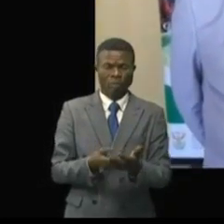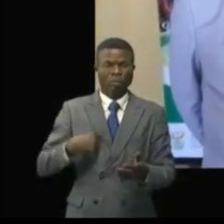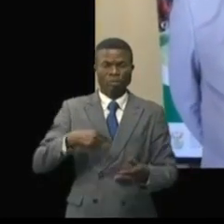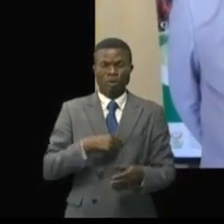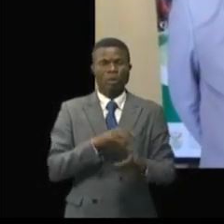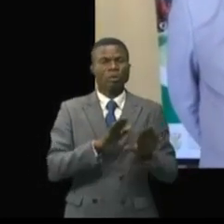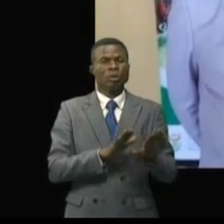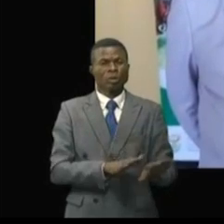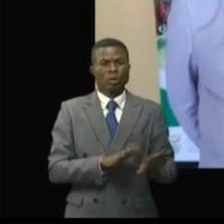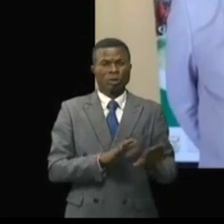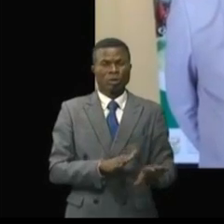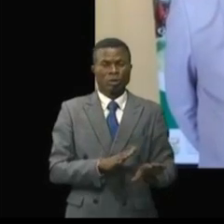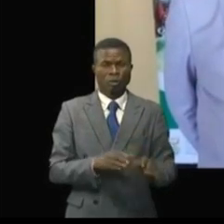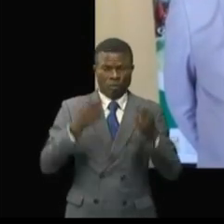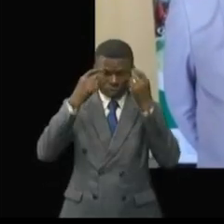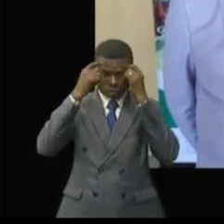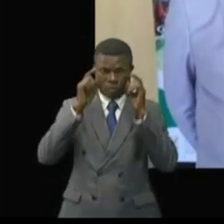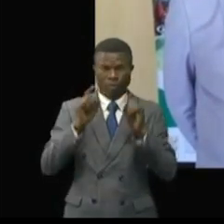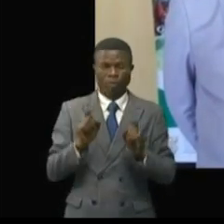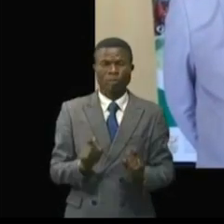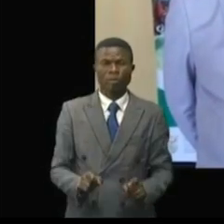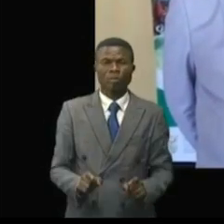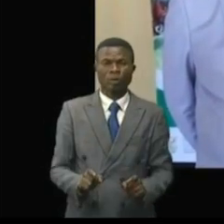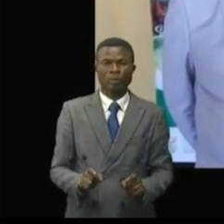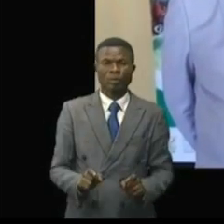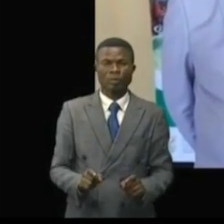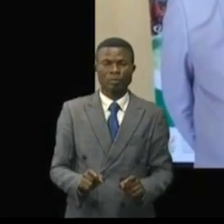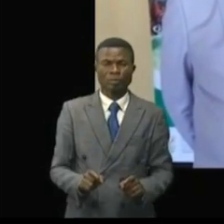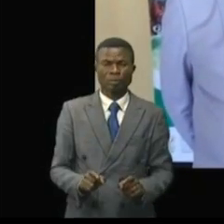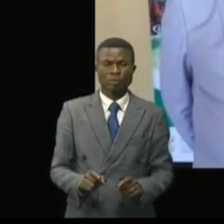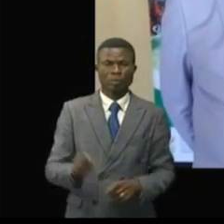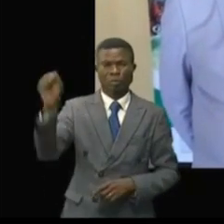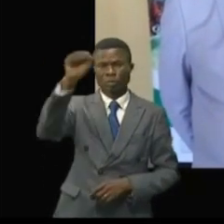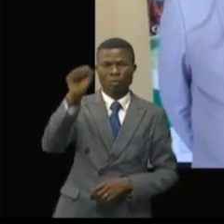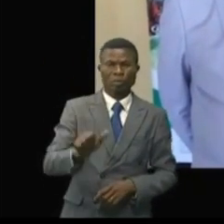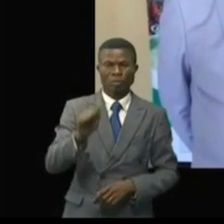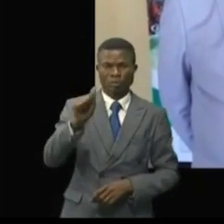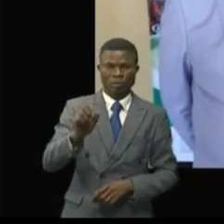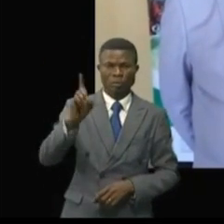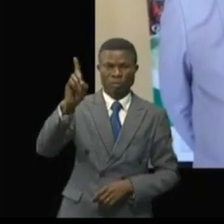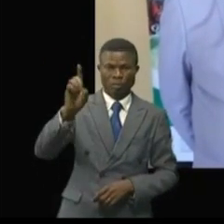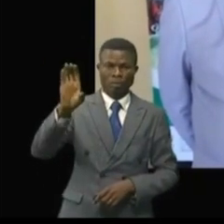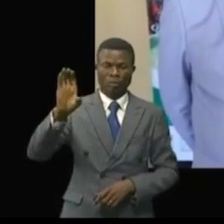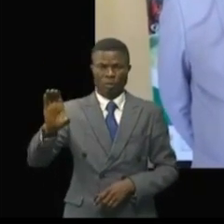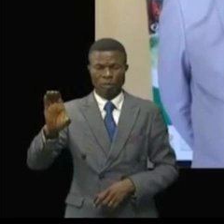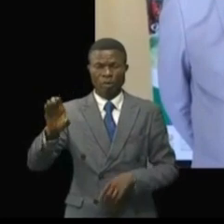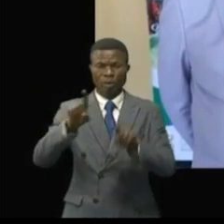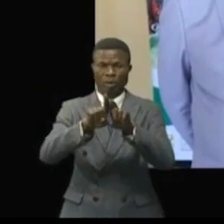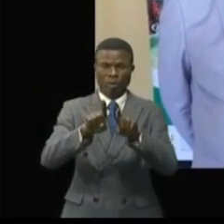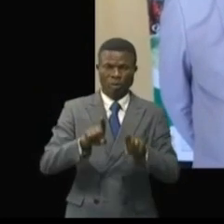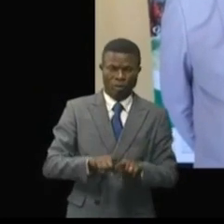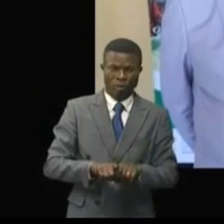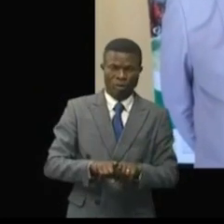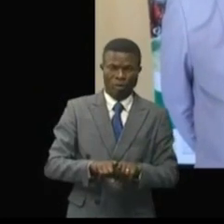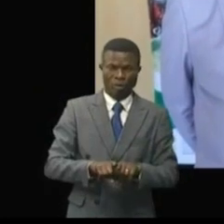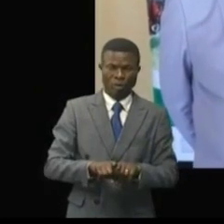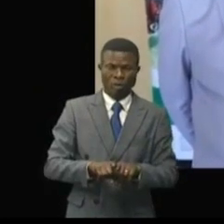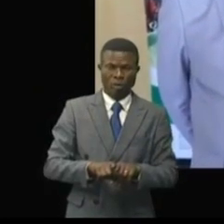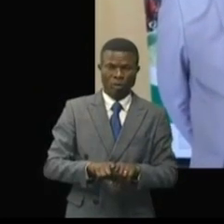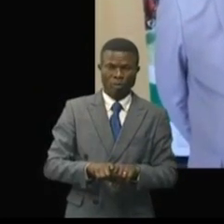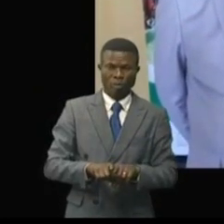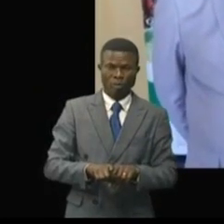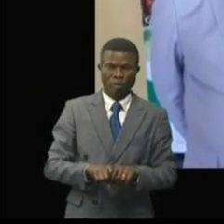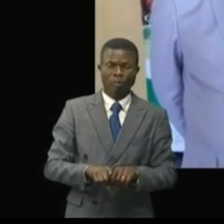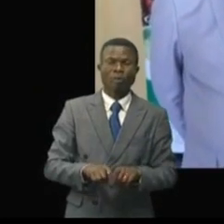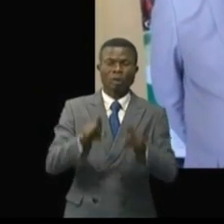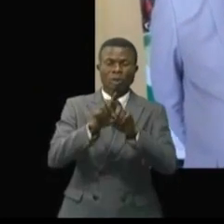attendons la décision de la SADC et de nos deux présidents